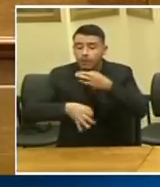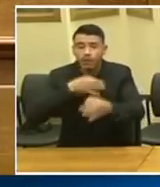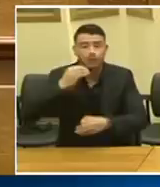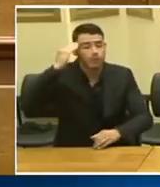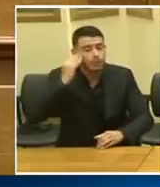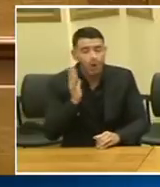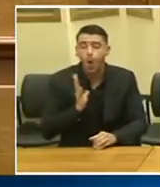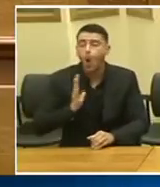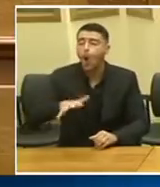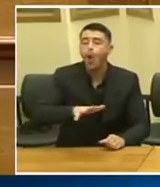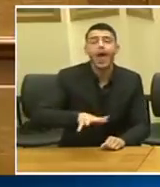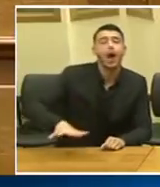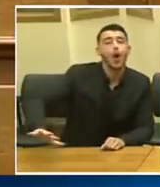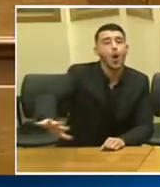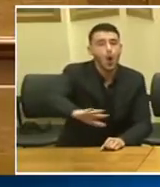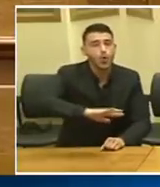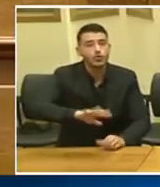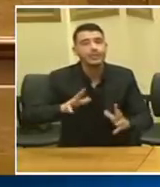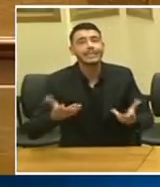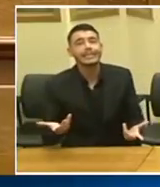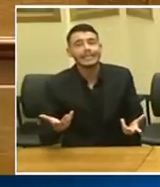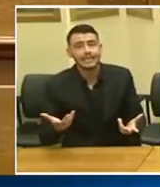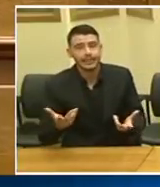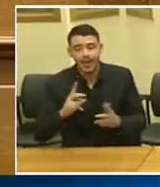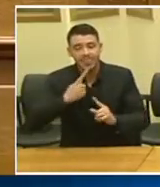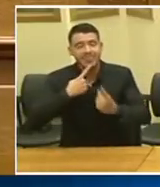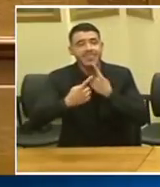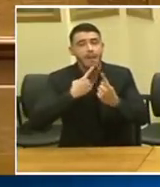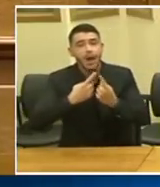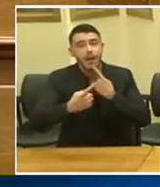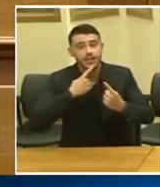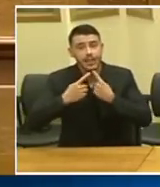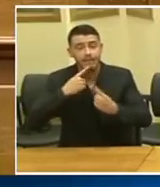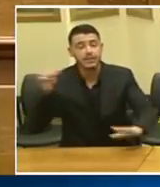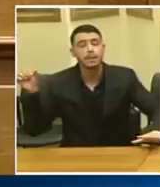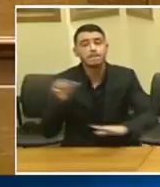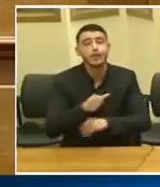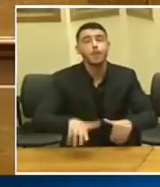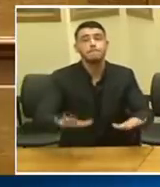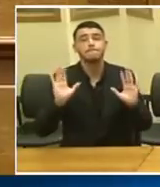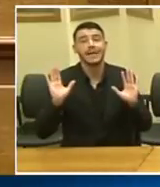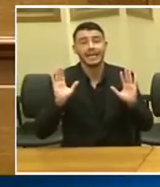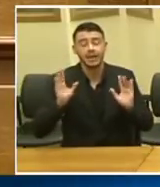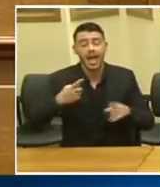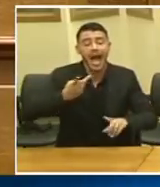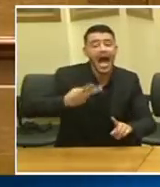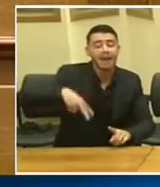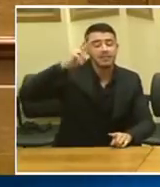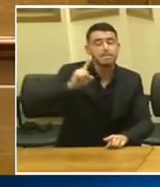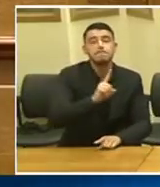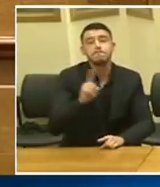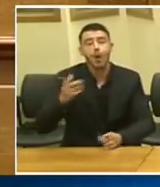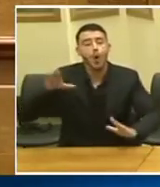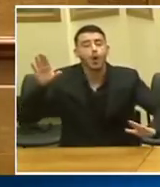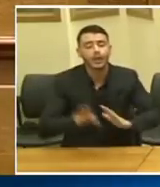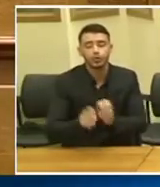μην επανακάψουν οι συλλογικές διαπραγματεύσεις, για να μην αυξηθεί ο κατώτατος μισθός, για να κάνετε νέο κύμα